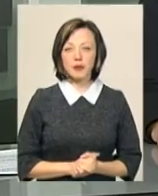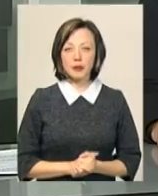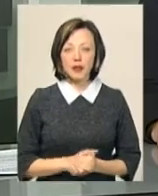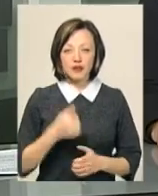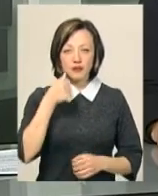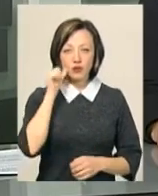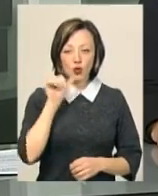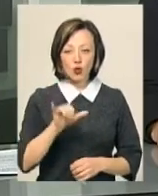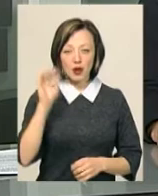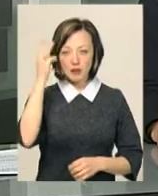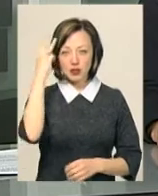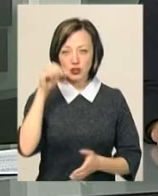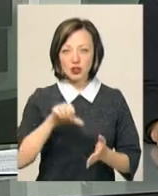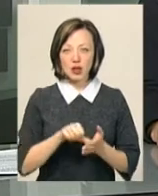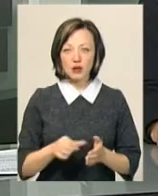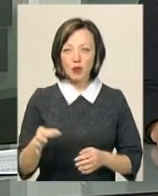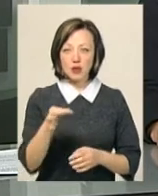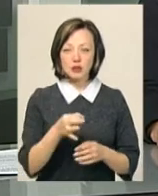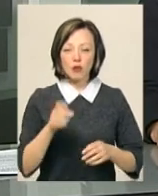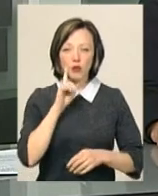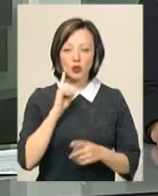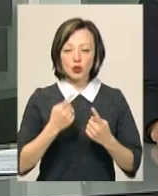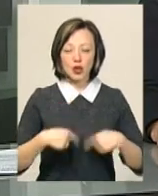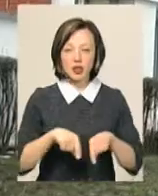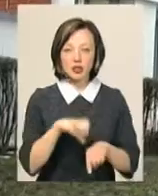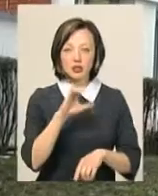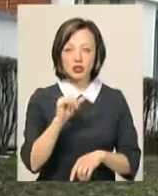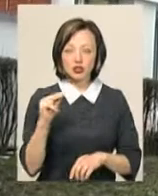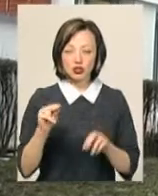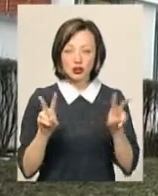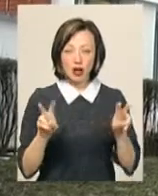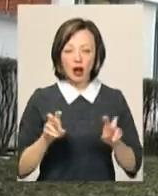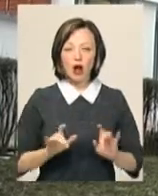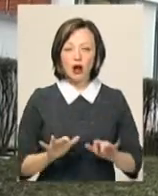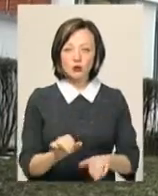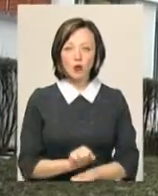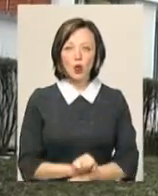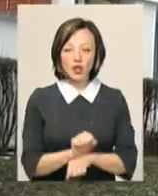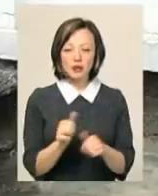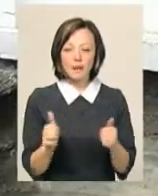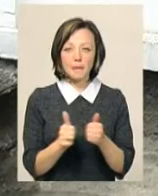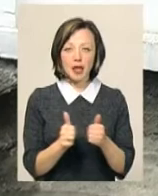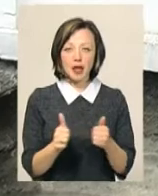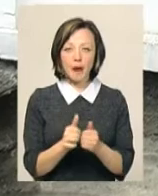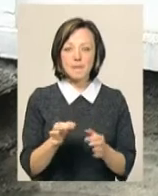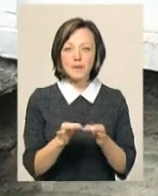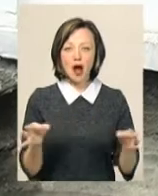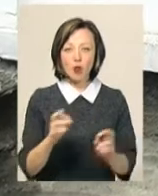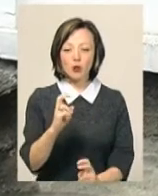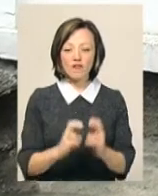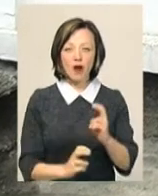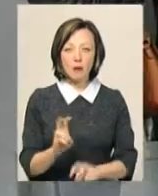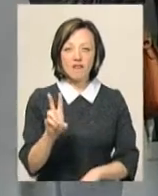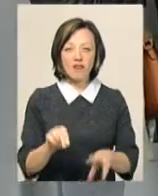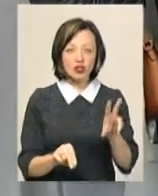Нагадаю, вчора у Хмельницькому члени обласної молодіжної організації «Січ» влаштували акцію протесту під стінами макаронної фабрики. Бо вважають,